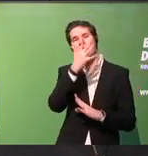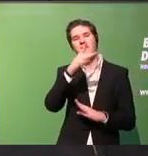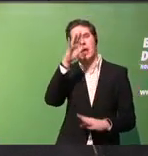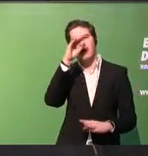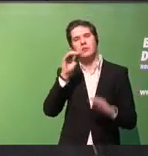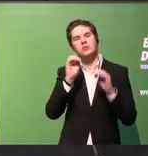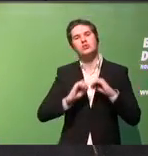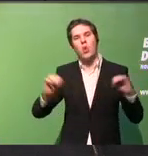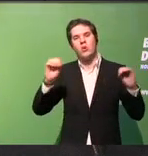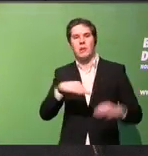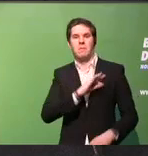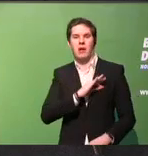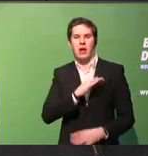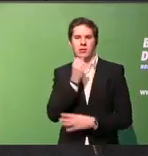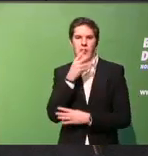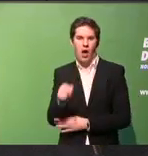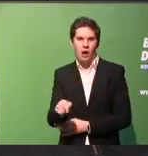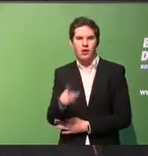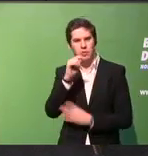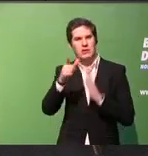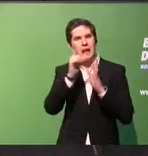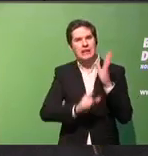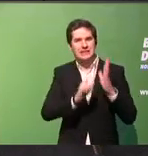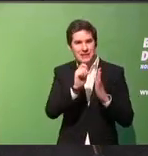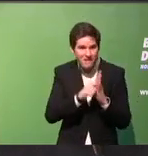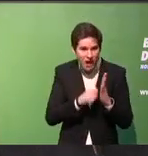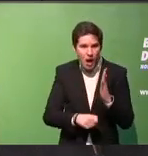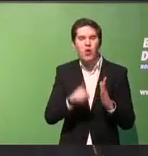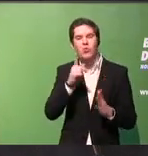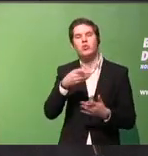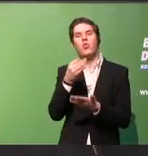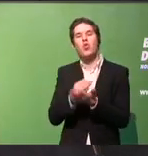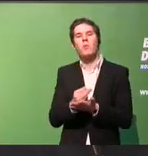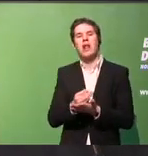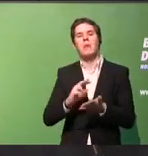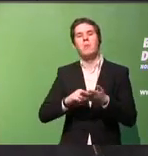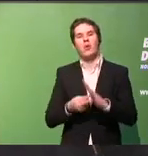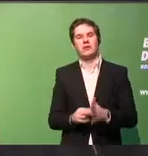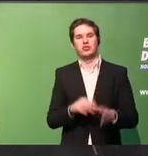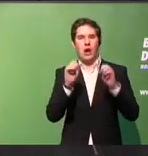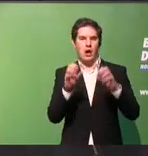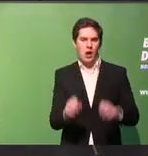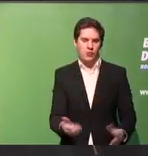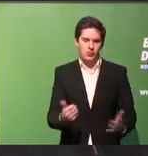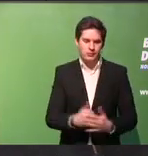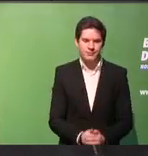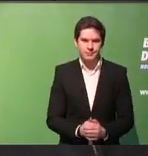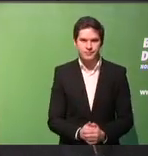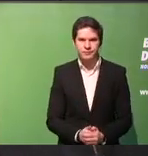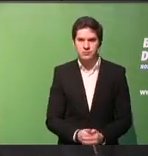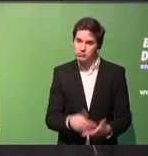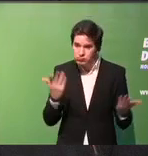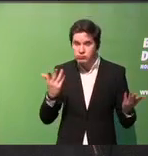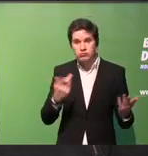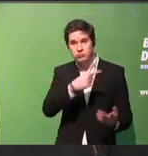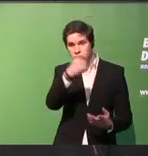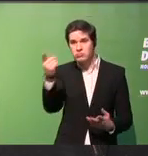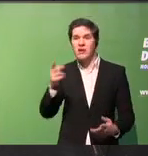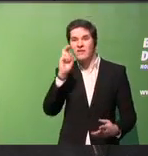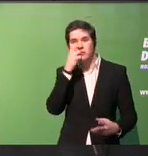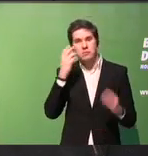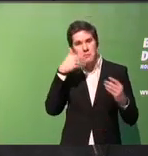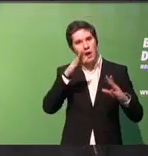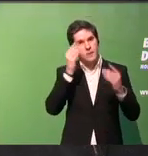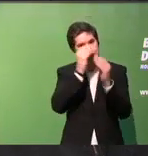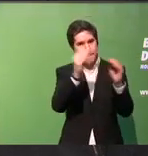Sonderparteitag, Sonder-LDK mit der Wahl der Listen und auch kommunalpolitische Erklärung, uns da dann gemeinsam einzustimmen. Also es wäre toll, wenn ihr das bekannt macht. Wir